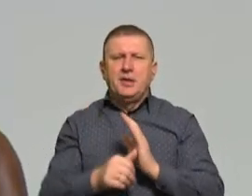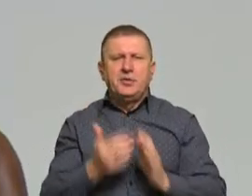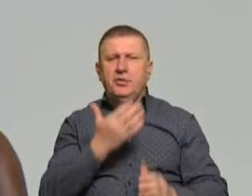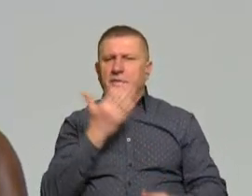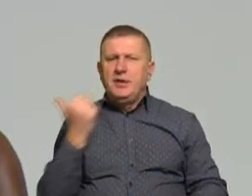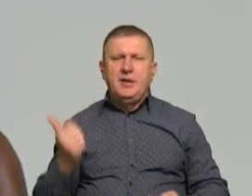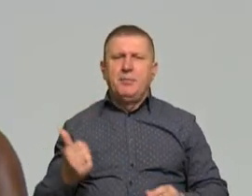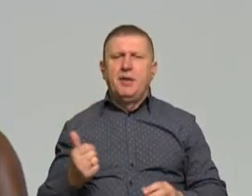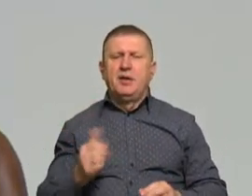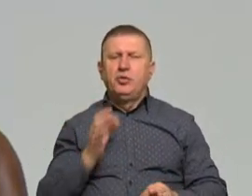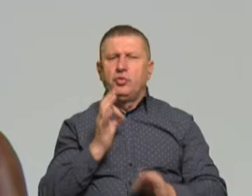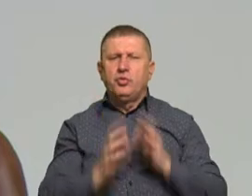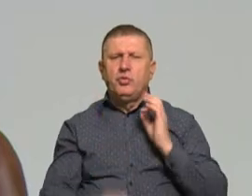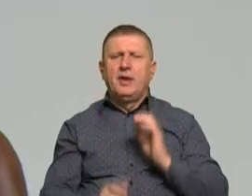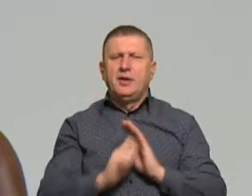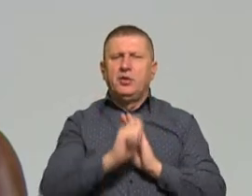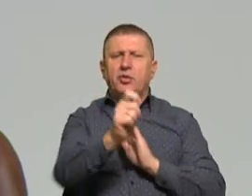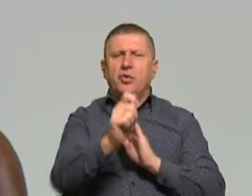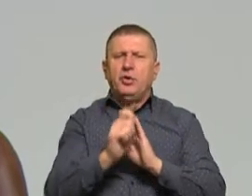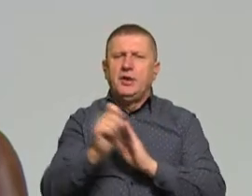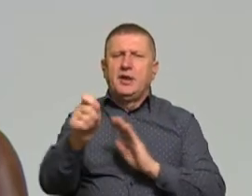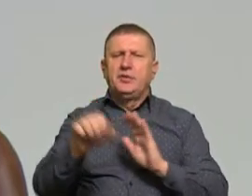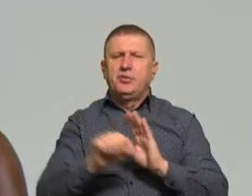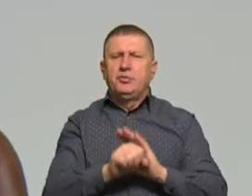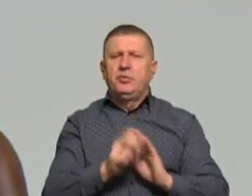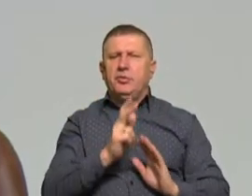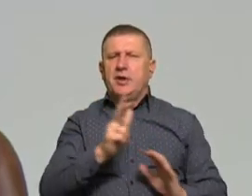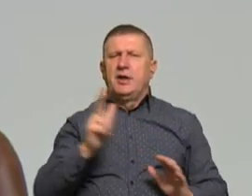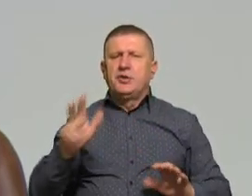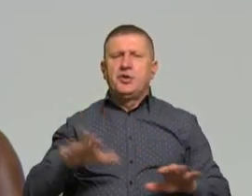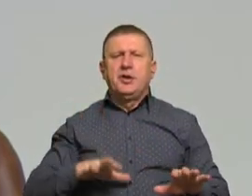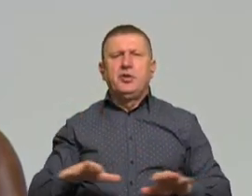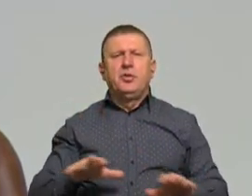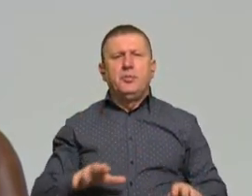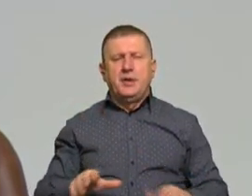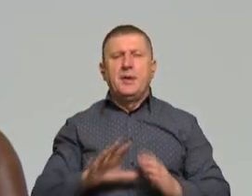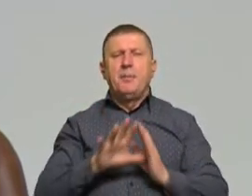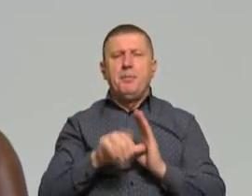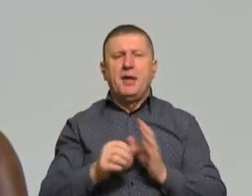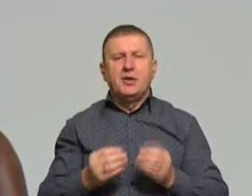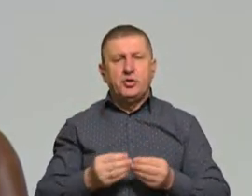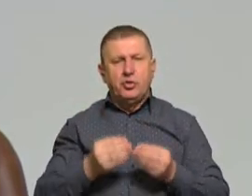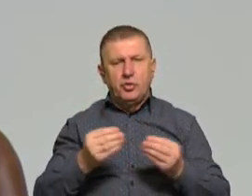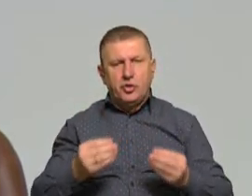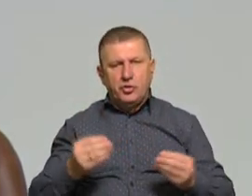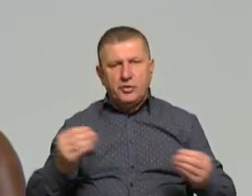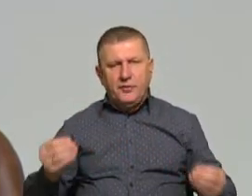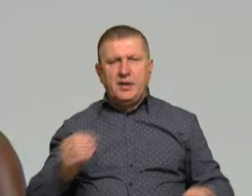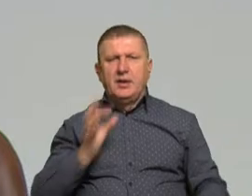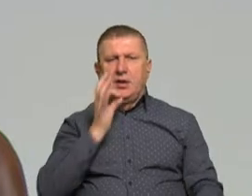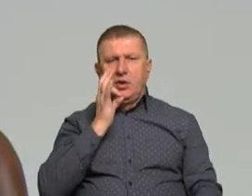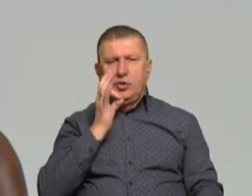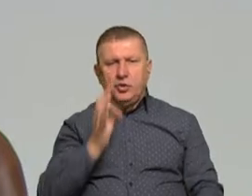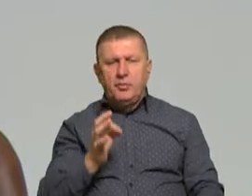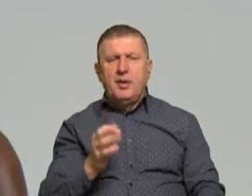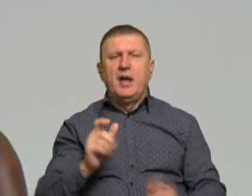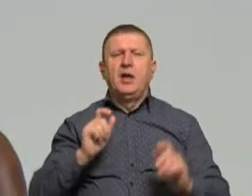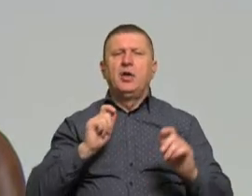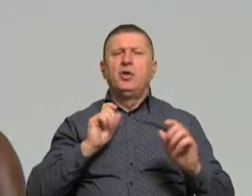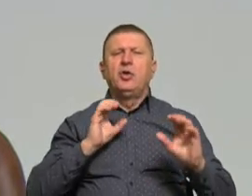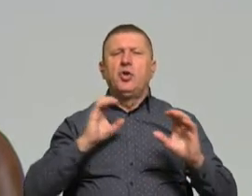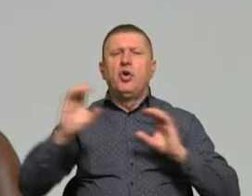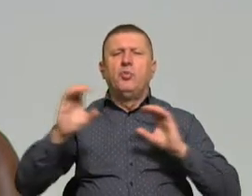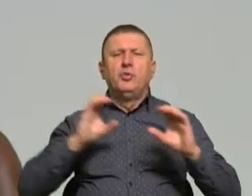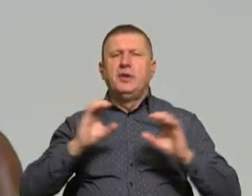chaotyczny i wszyscy o tym wiemy, co oczywiście miasto rozwija się i to jest dobre, niestety ta komunikacja za tym nie nadąży. Spełnimy